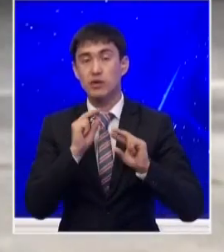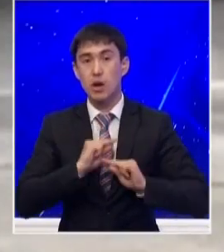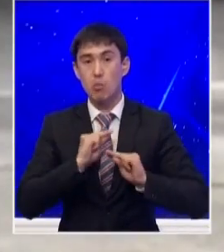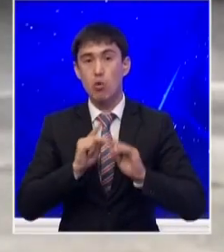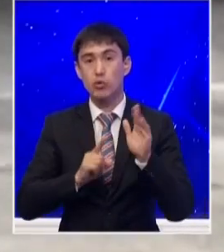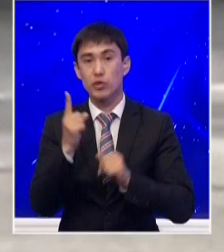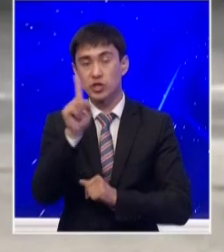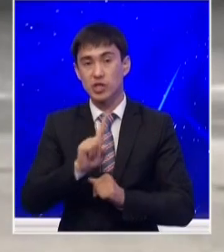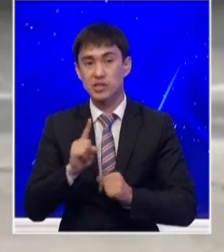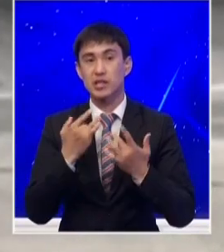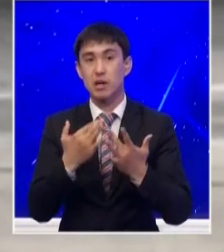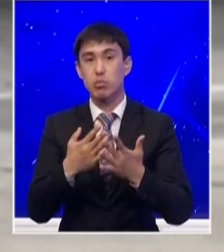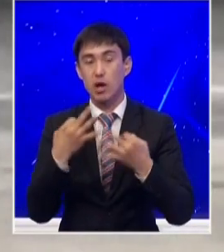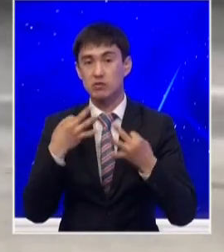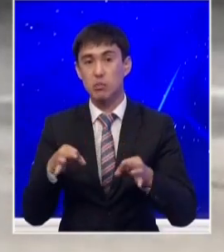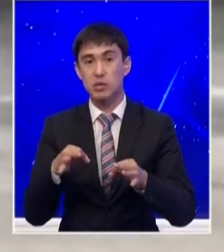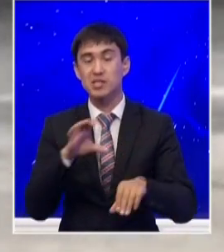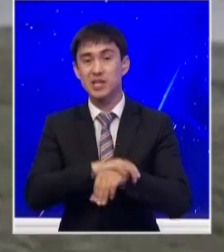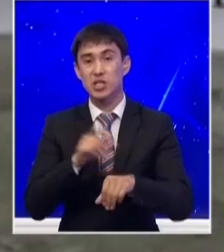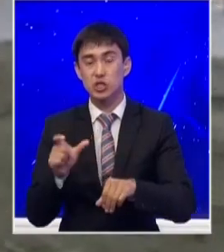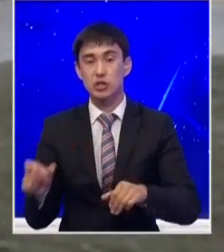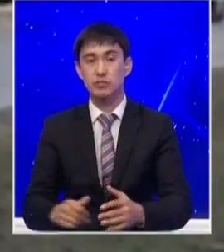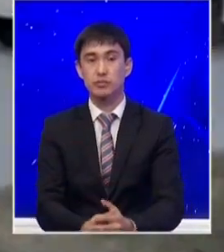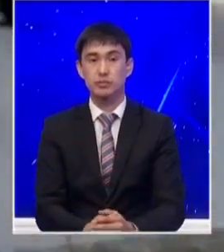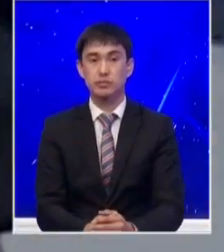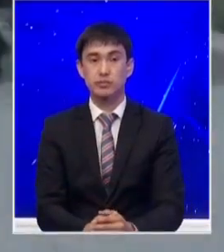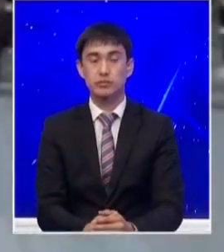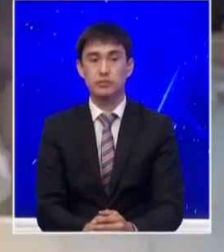работу на час с требованием освободить задержанных